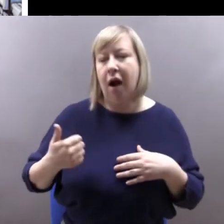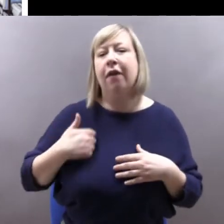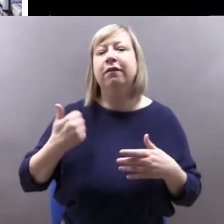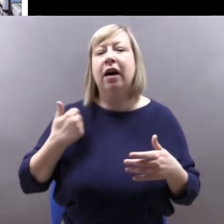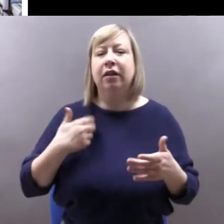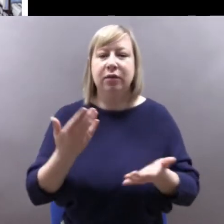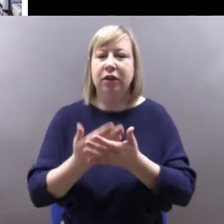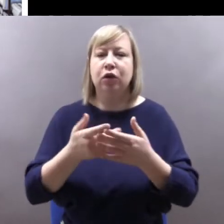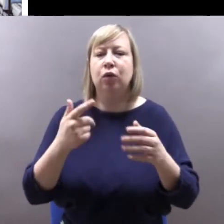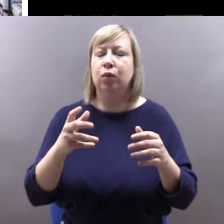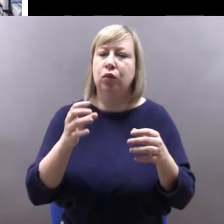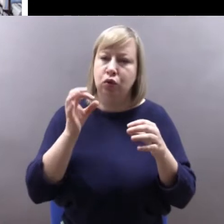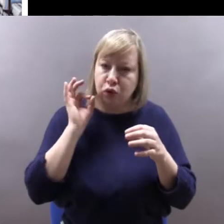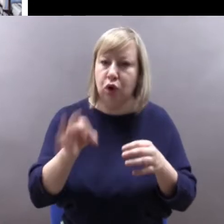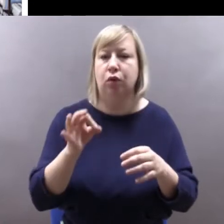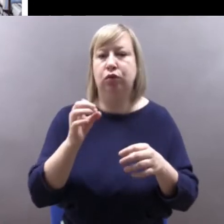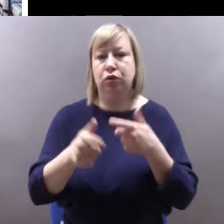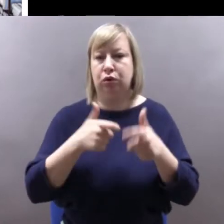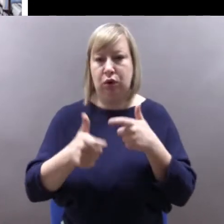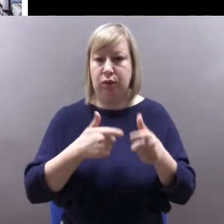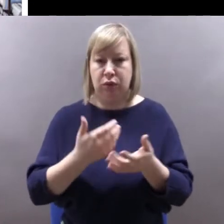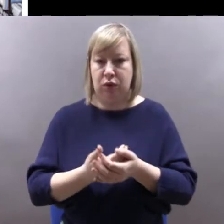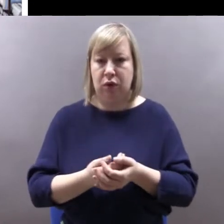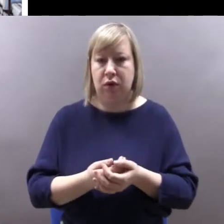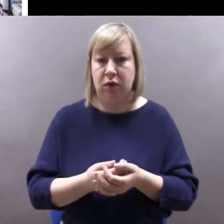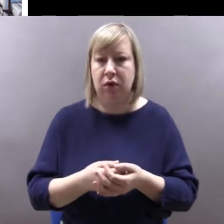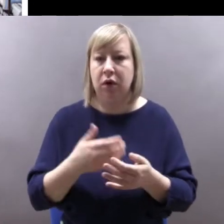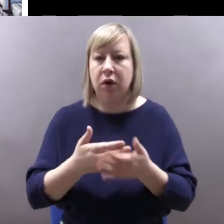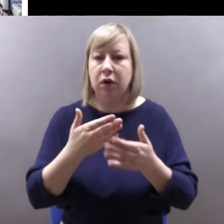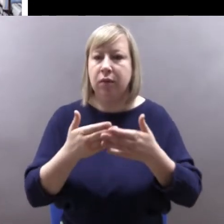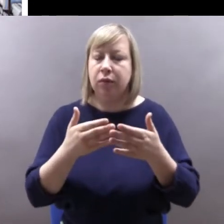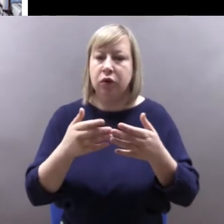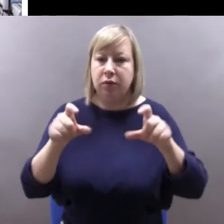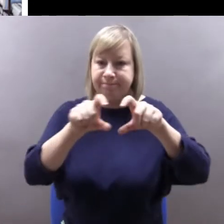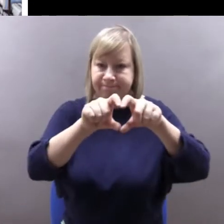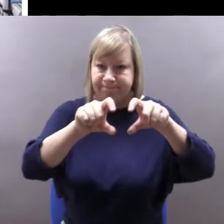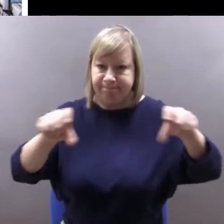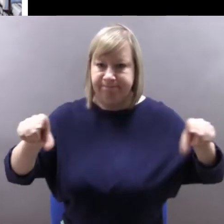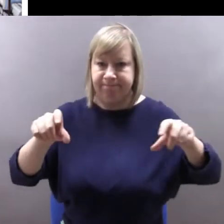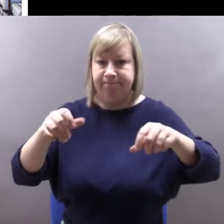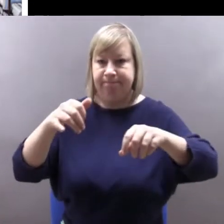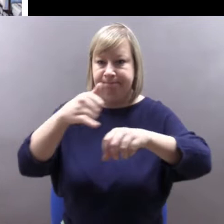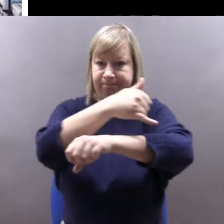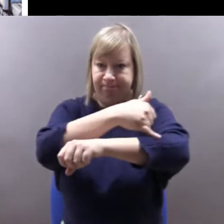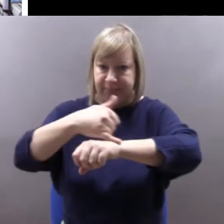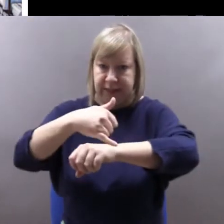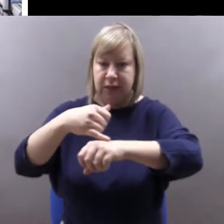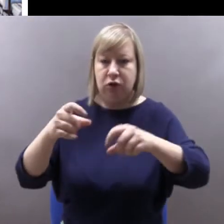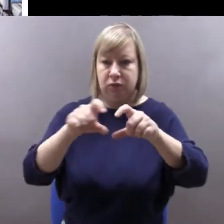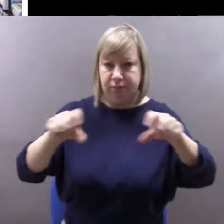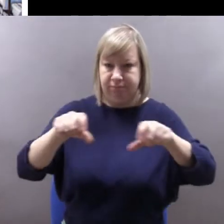wysokości poręcze, są to poręcze na dwóch wysokościach, w przekroju okrągłym, czyli te wszystkie